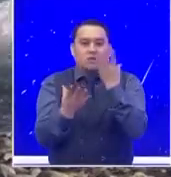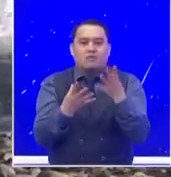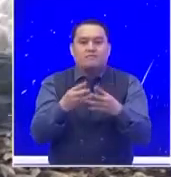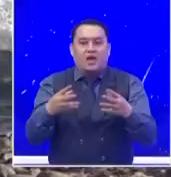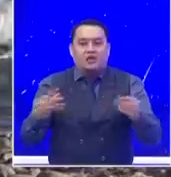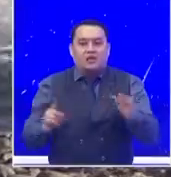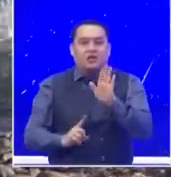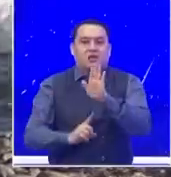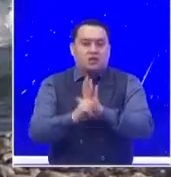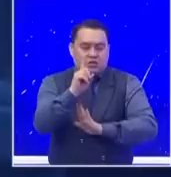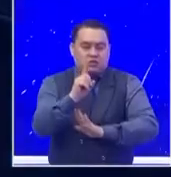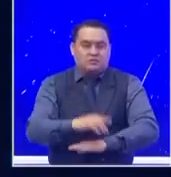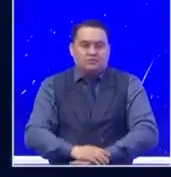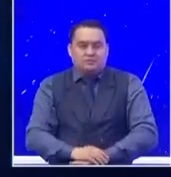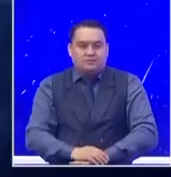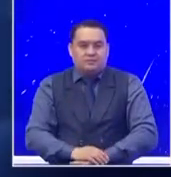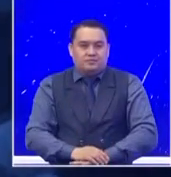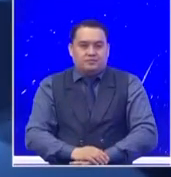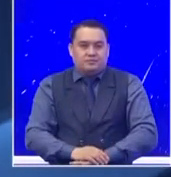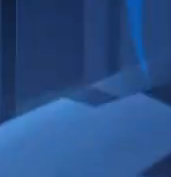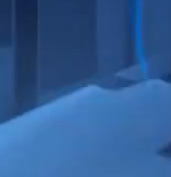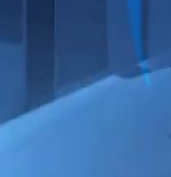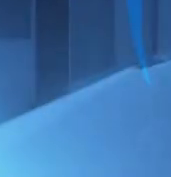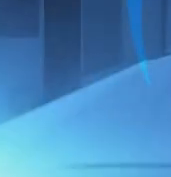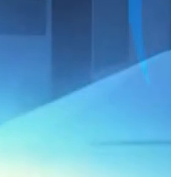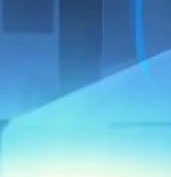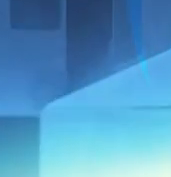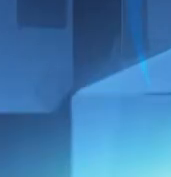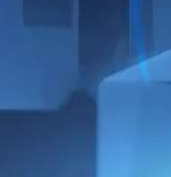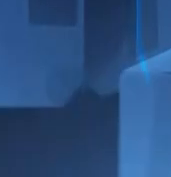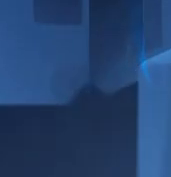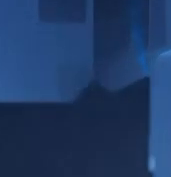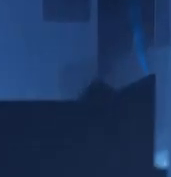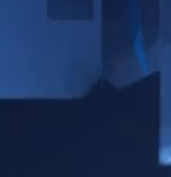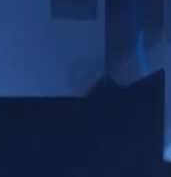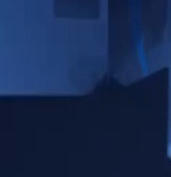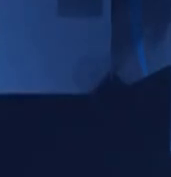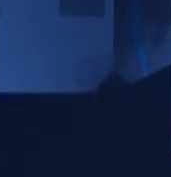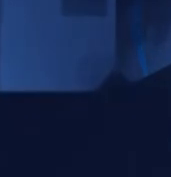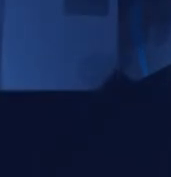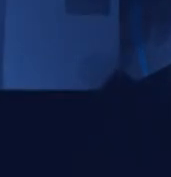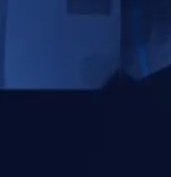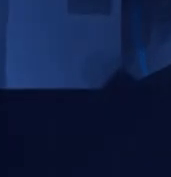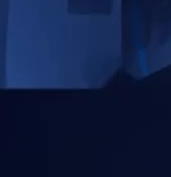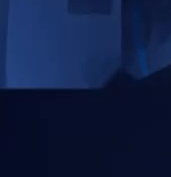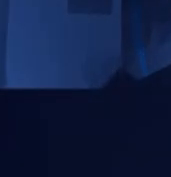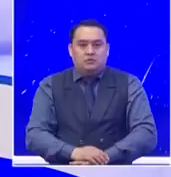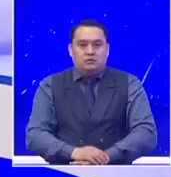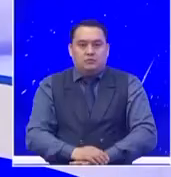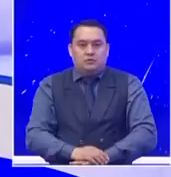весна вступает в свои права. Ануар Амангельдинов, Евгения Присяжная, Кайрат Костурганов, телеканал ЖТСУ.